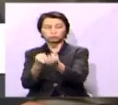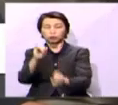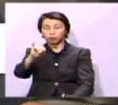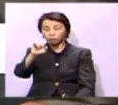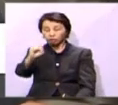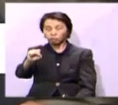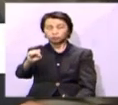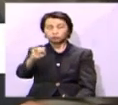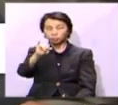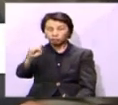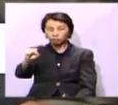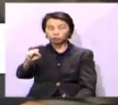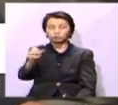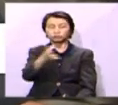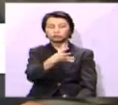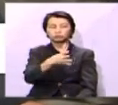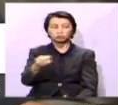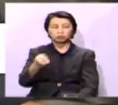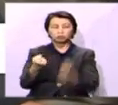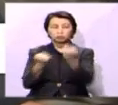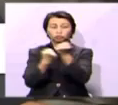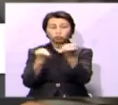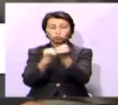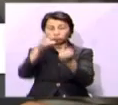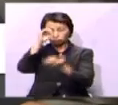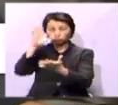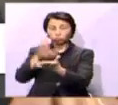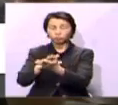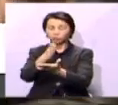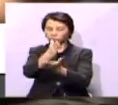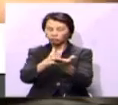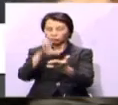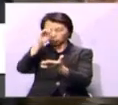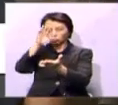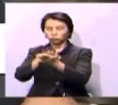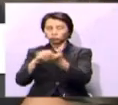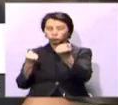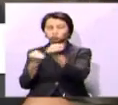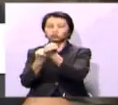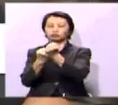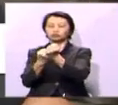Daesh dan juga yang menyokong pada suami yang telah pun